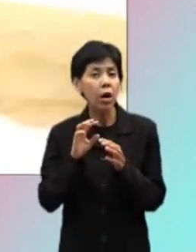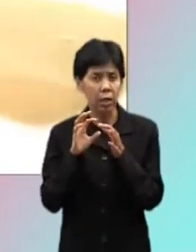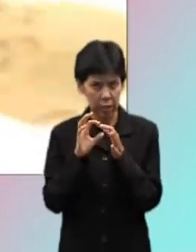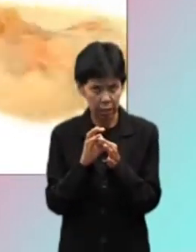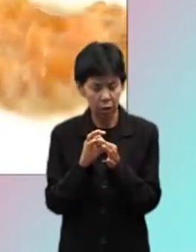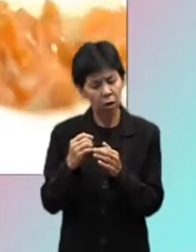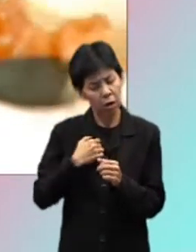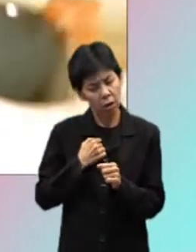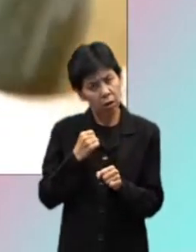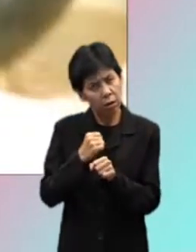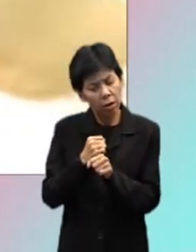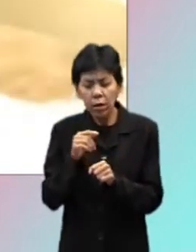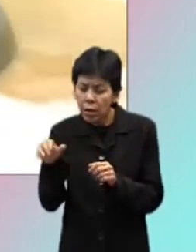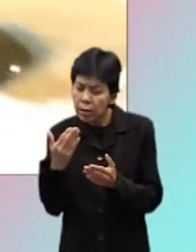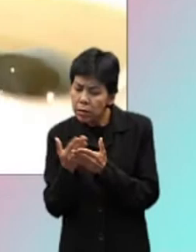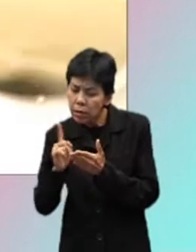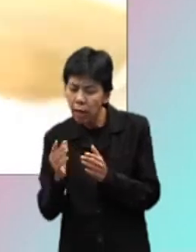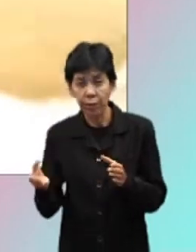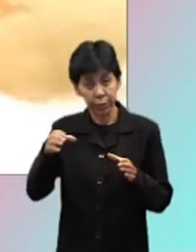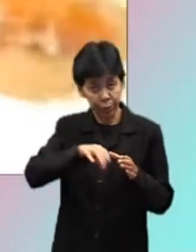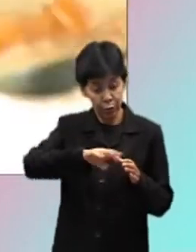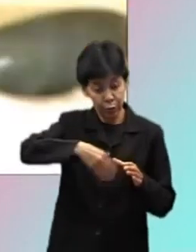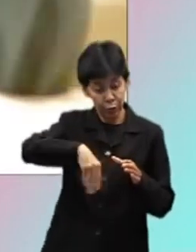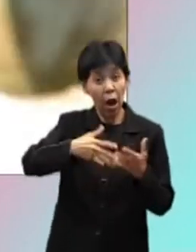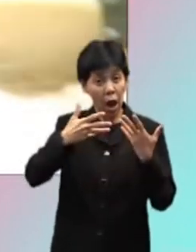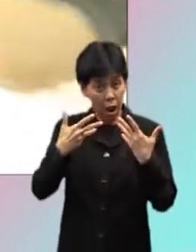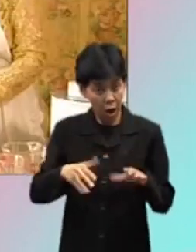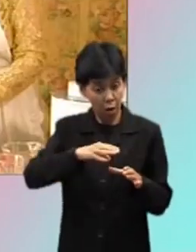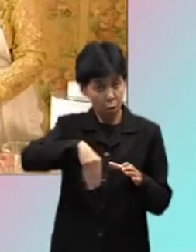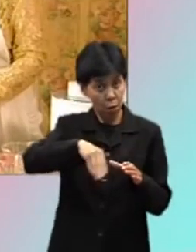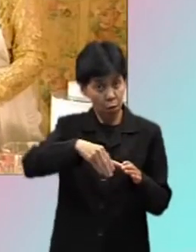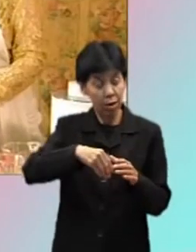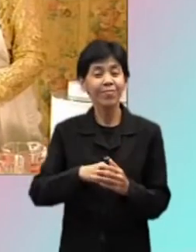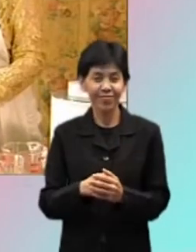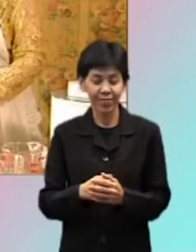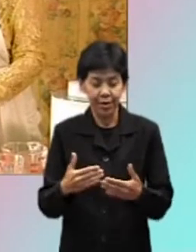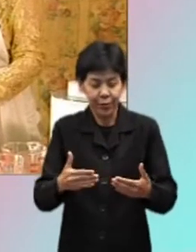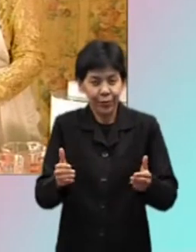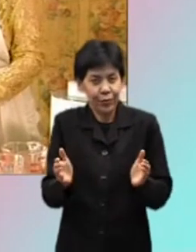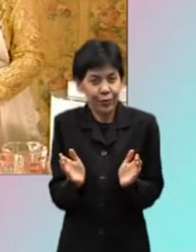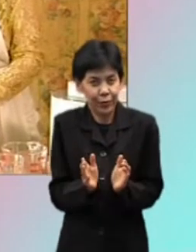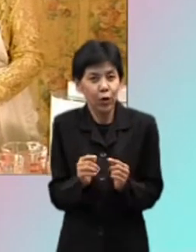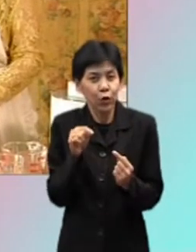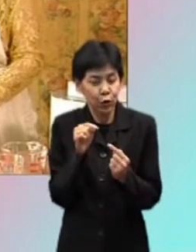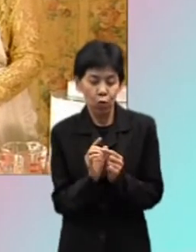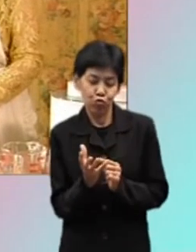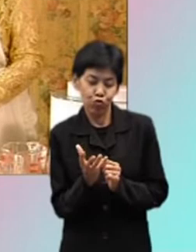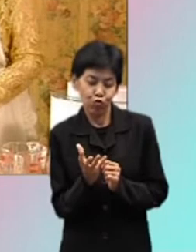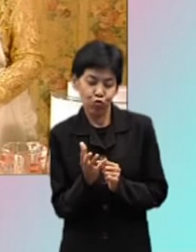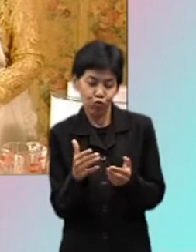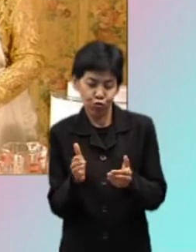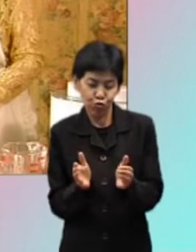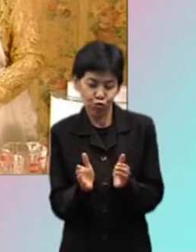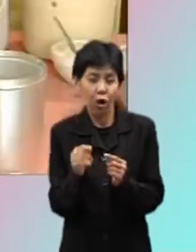กับมะตูมที่เราพอที่จะหาได้นะคะเสร็จเรียบร้อยเราก็นำเข้าเครื่องสำหรับปั่นไอศกรีมเลย